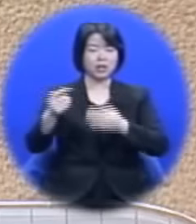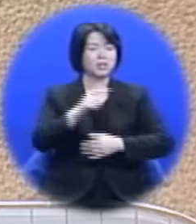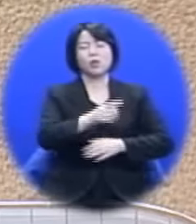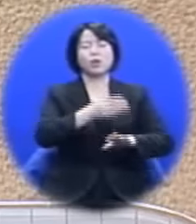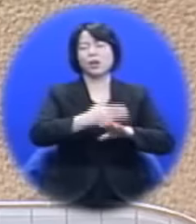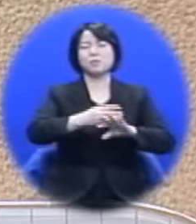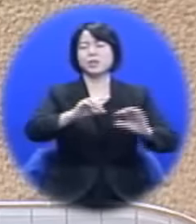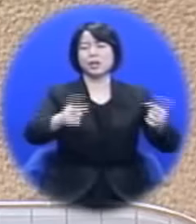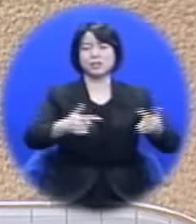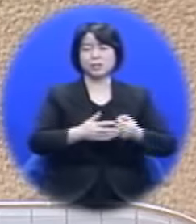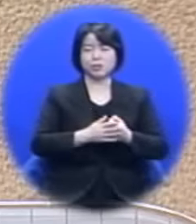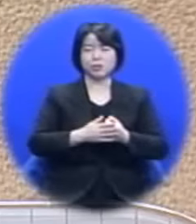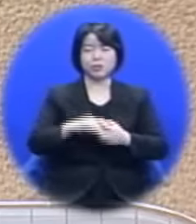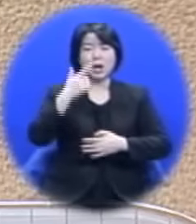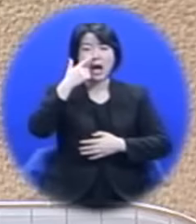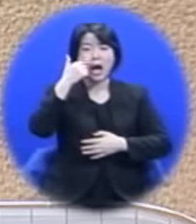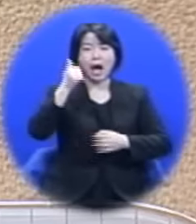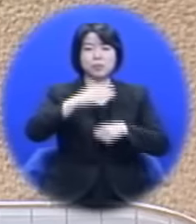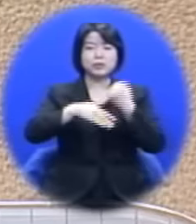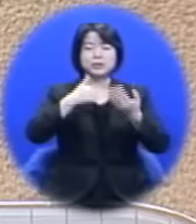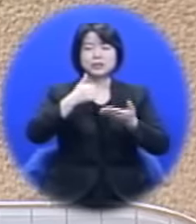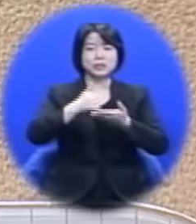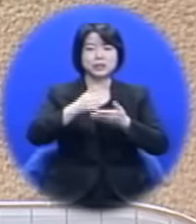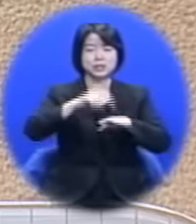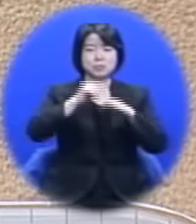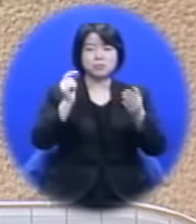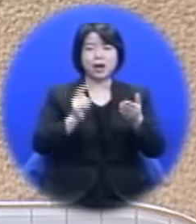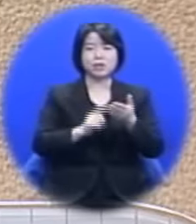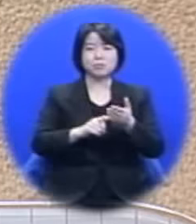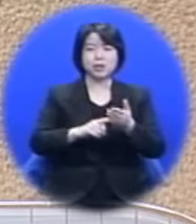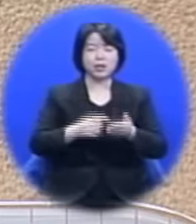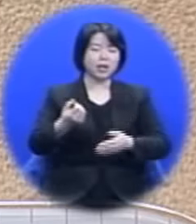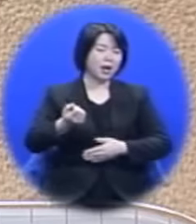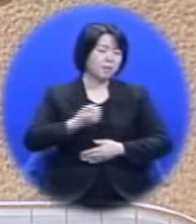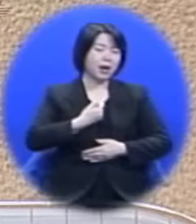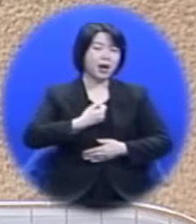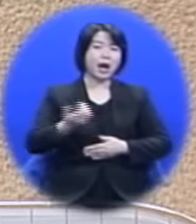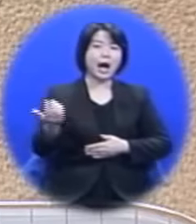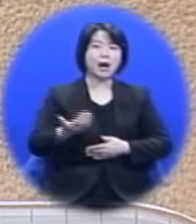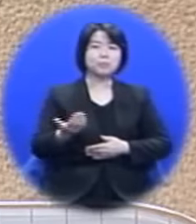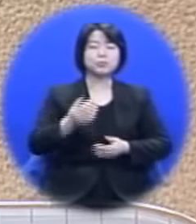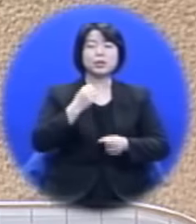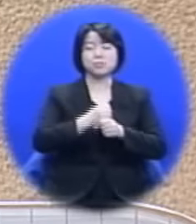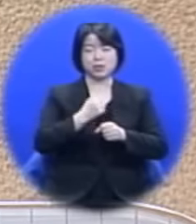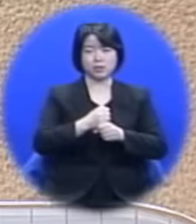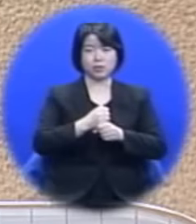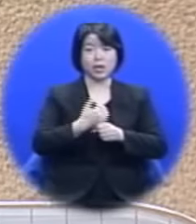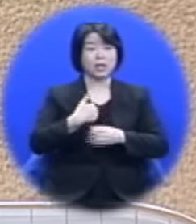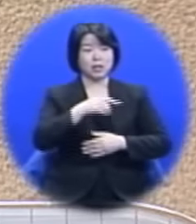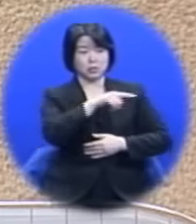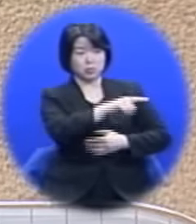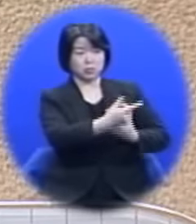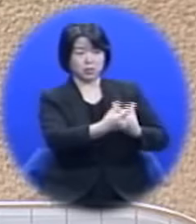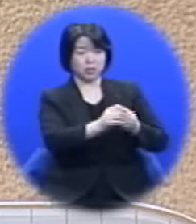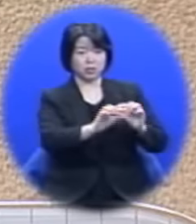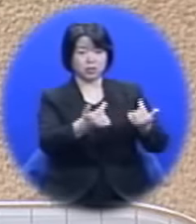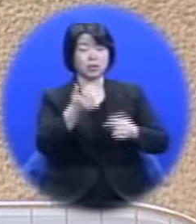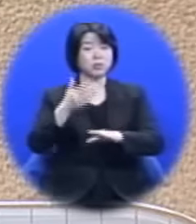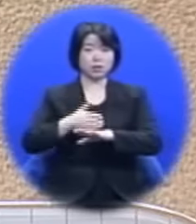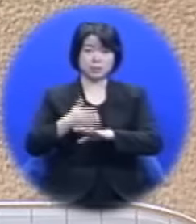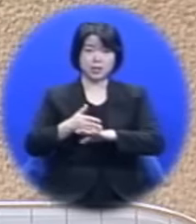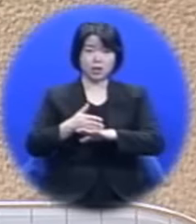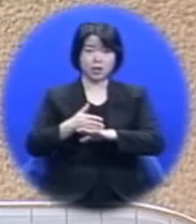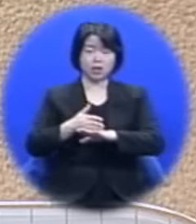아버지 하나님의 가슴에 못을 박는 기도해요 나는 저 사람 같지 않아서 감사합니다